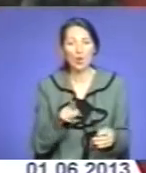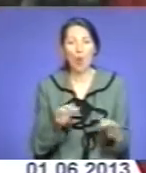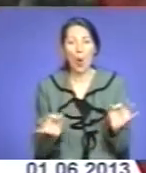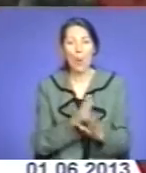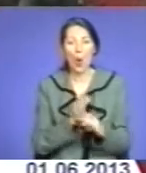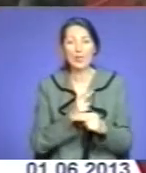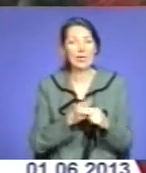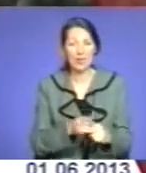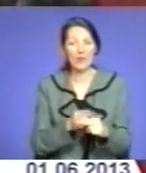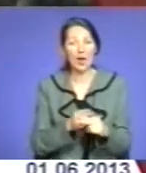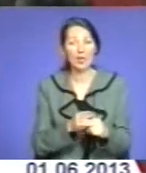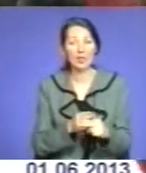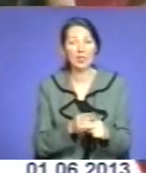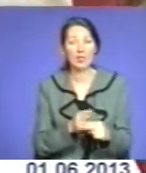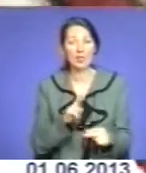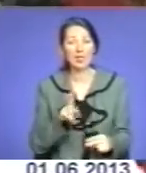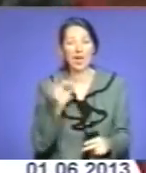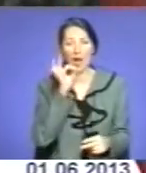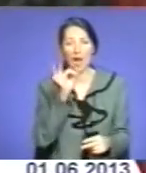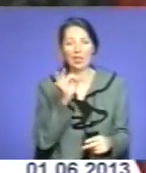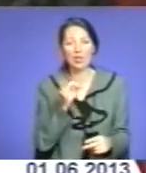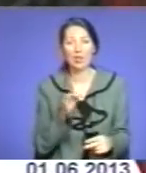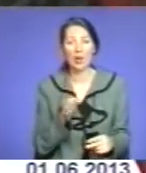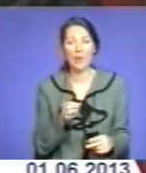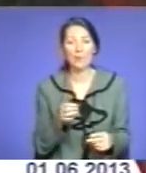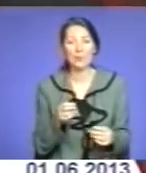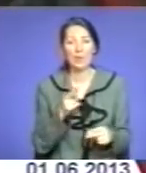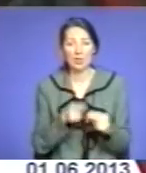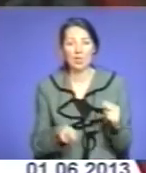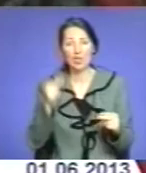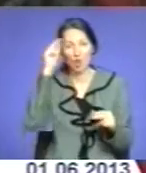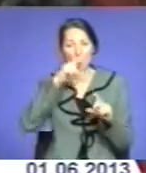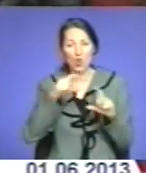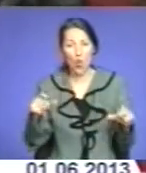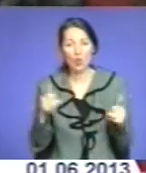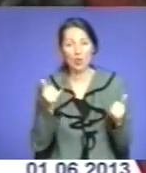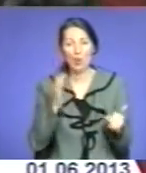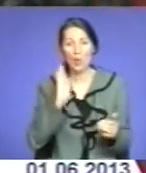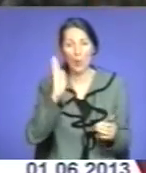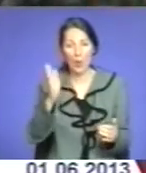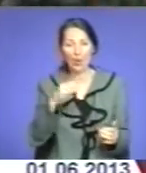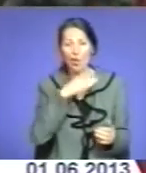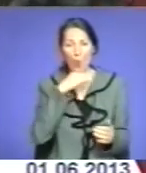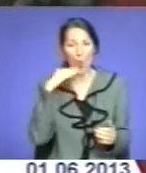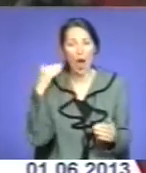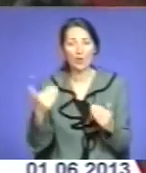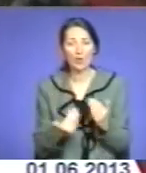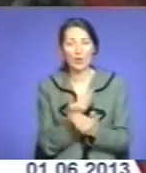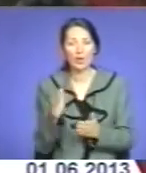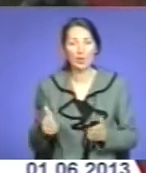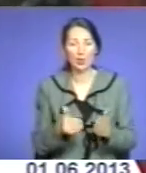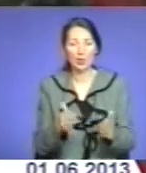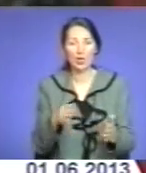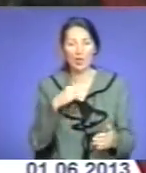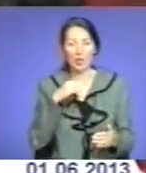не завадить, як кажуть, у цьому всьому. Безперечно, закінчили школу, тепер попереду багато нових доріг, багато